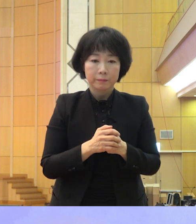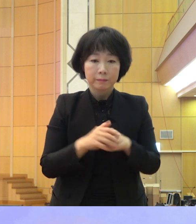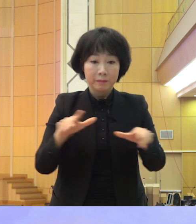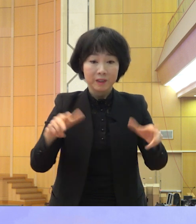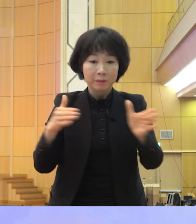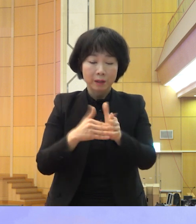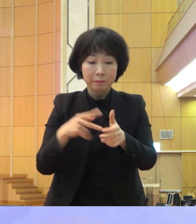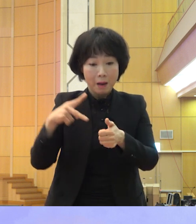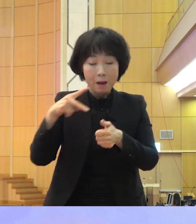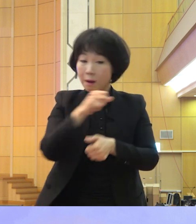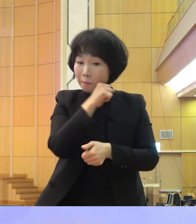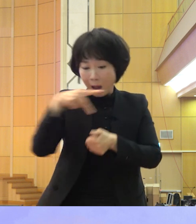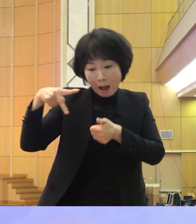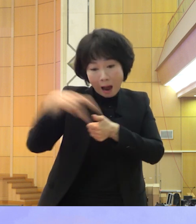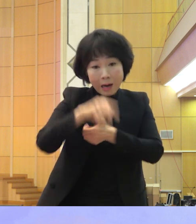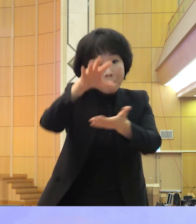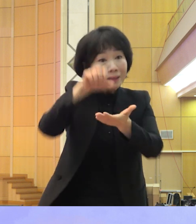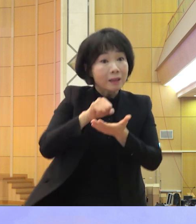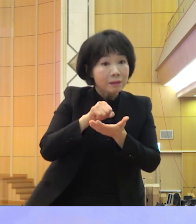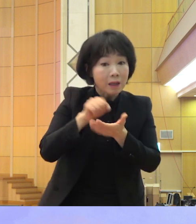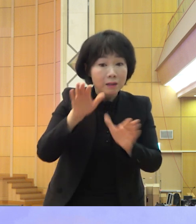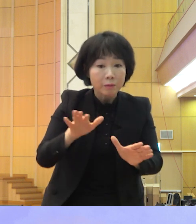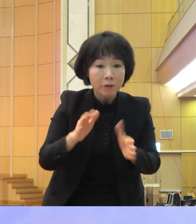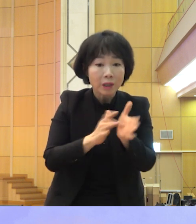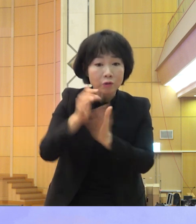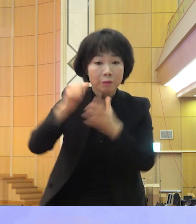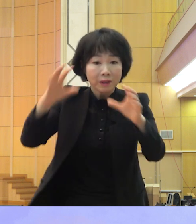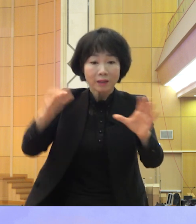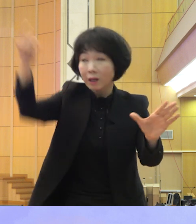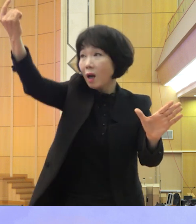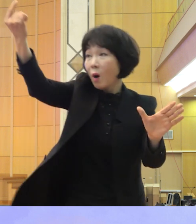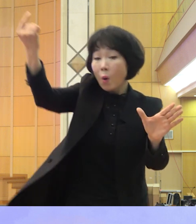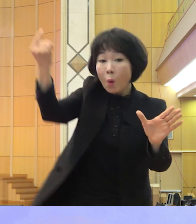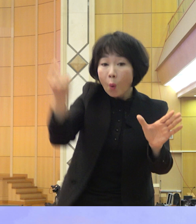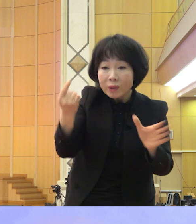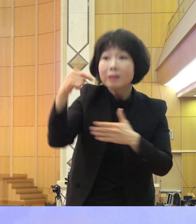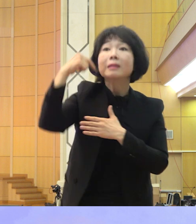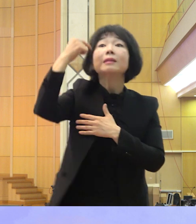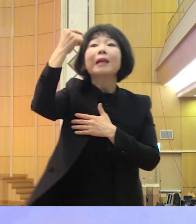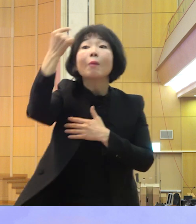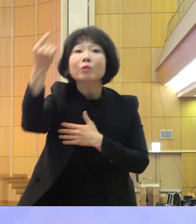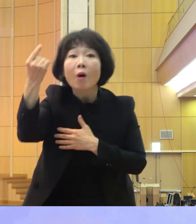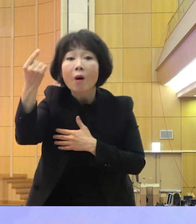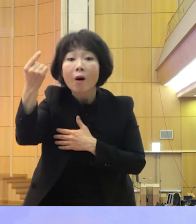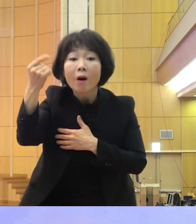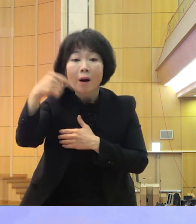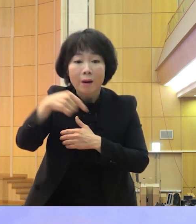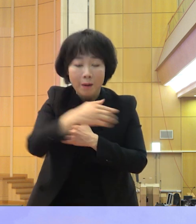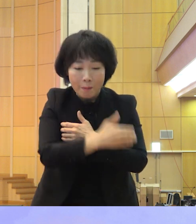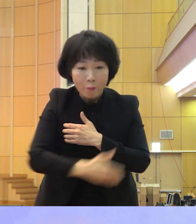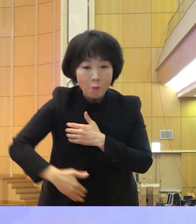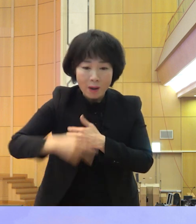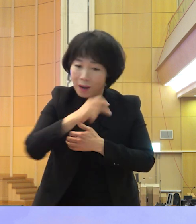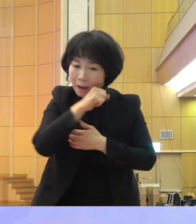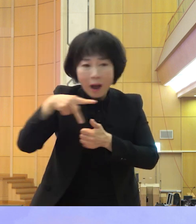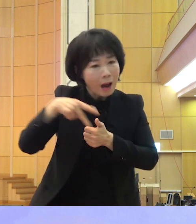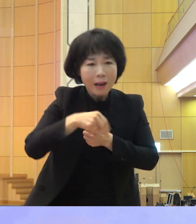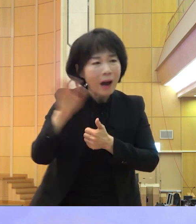할례를 받았잖아요. 이제 예수님이 이 땅에 오신 이후로부터는 마음의 할례 받는